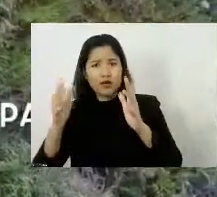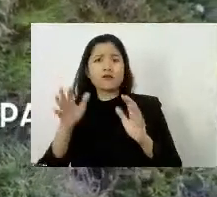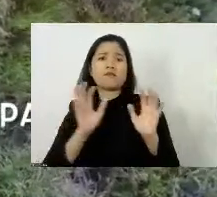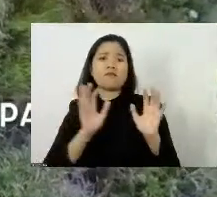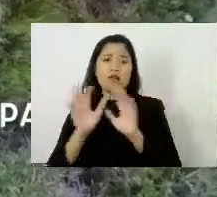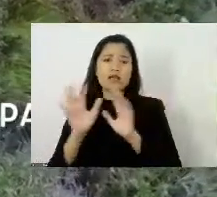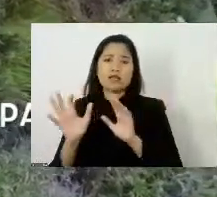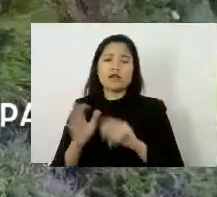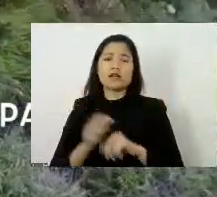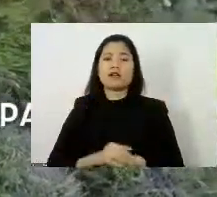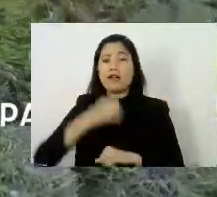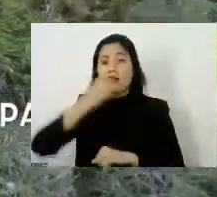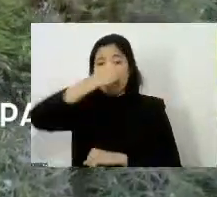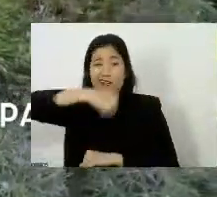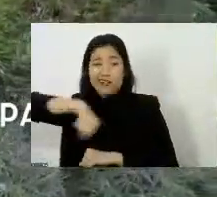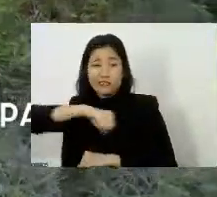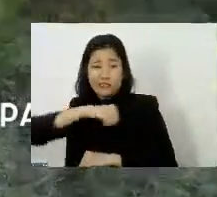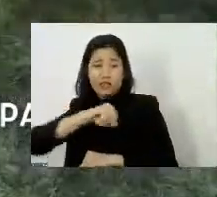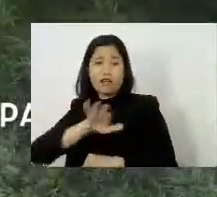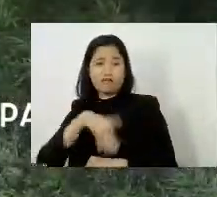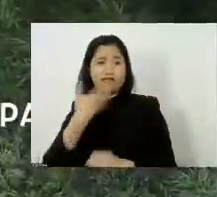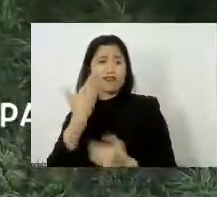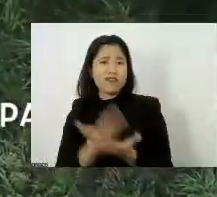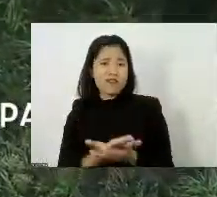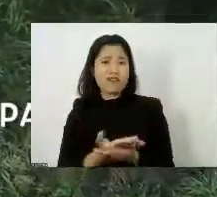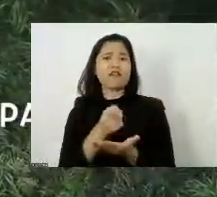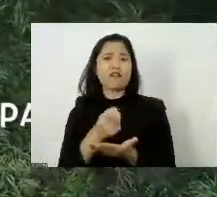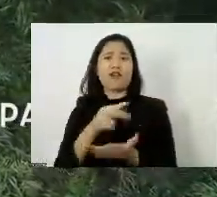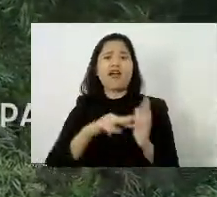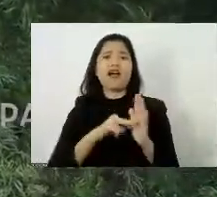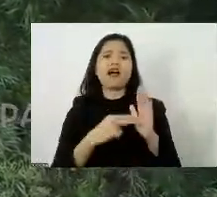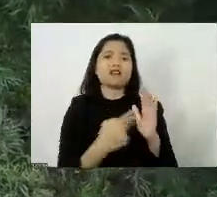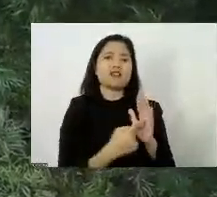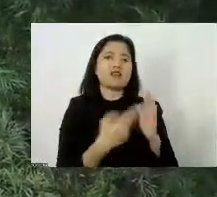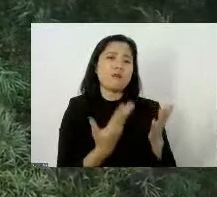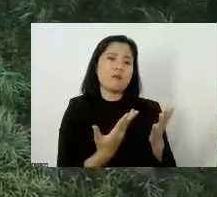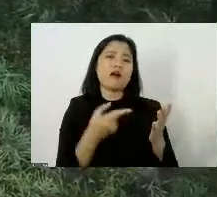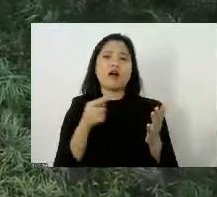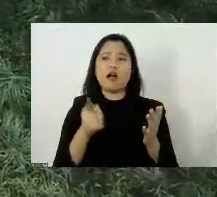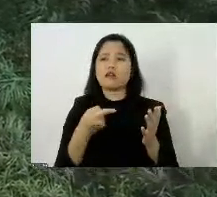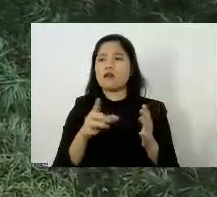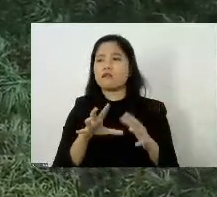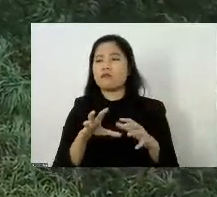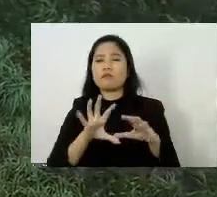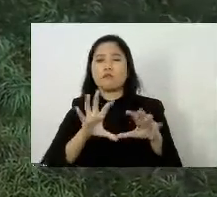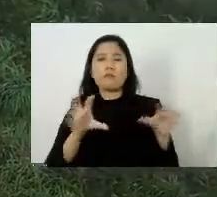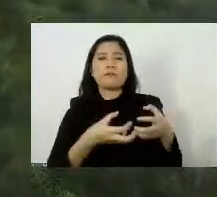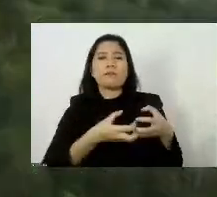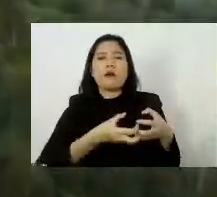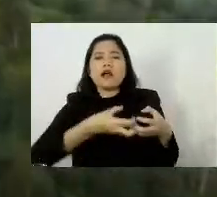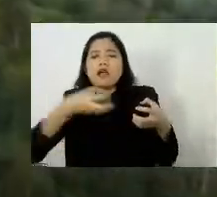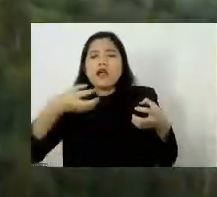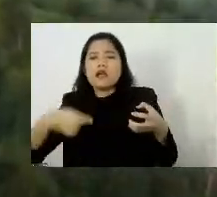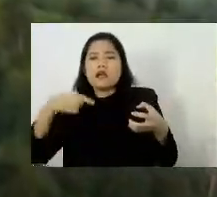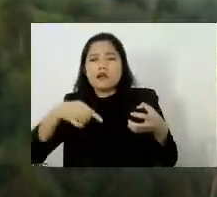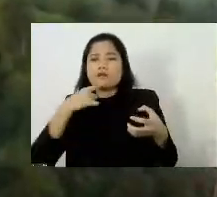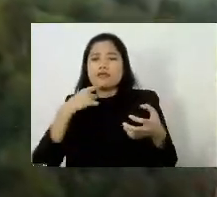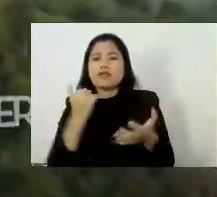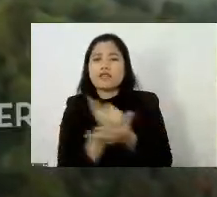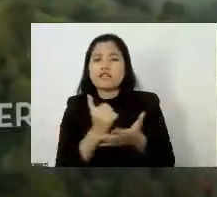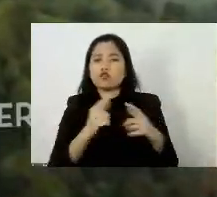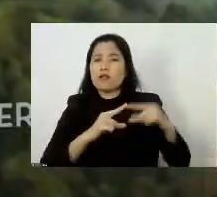kehilangan gajah adalah berarti kehilangan bagian fundamental dari ekosistem di Sumatera